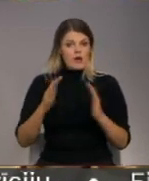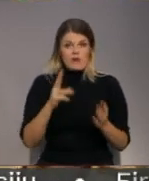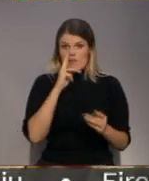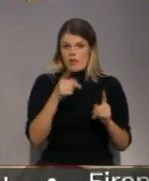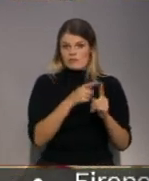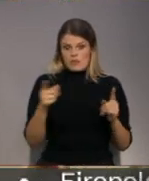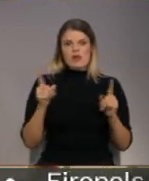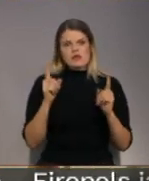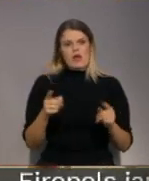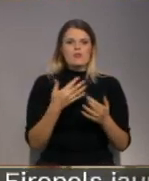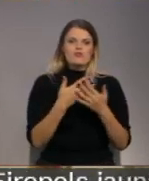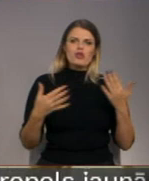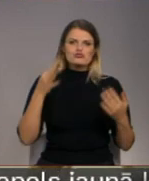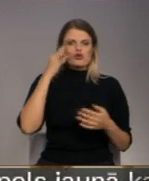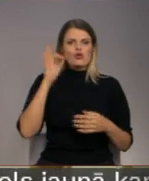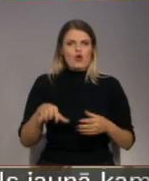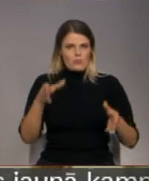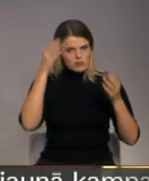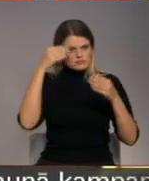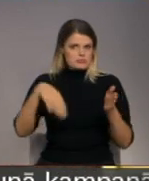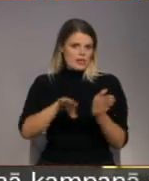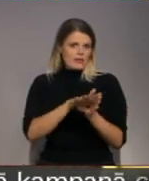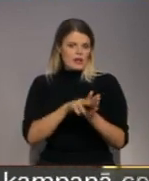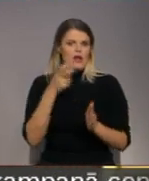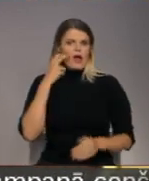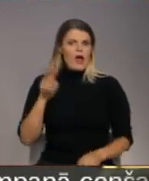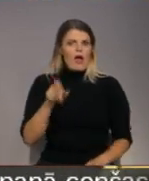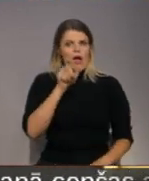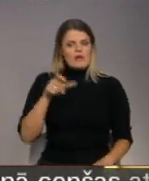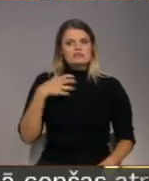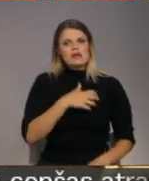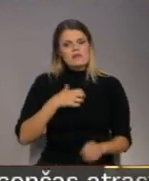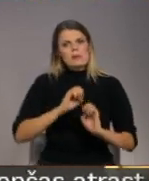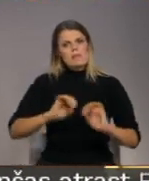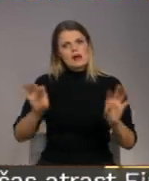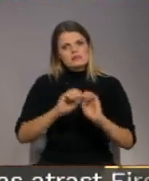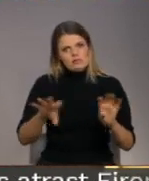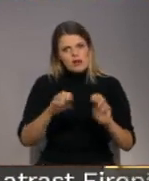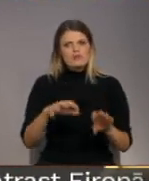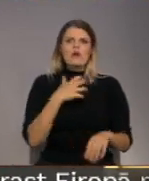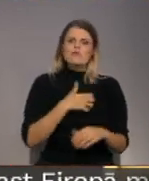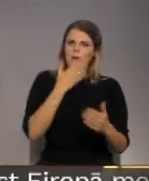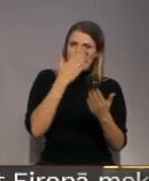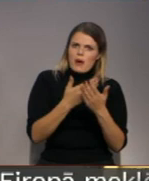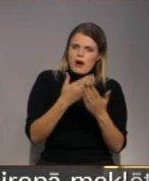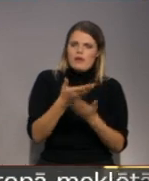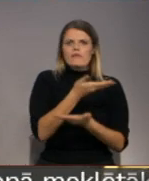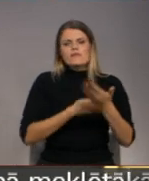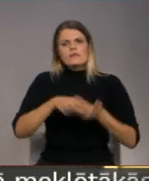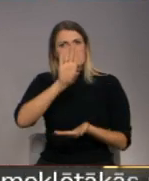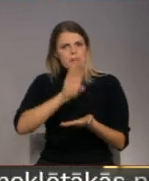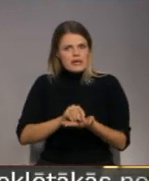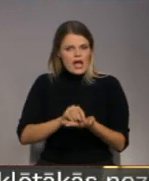būtu piedalījies dažādu kompetenču apgūšanā. Vecākiem ir jāizskaidro, ir jārāda, ir jādalās